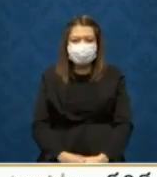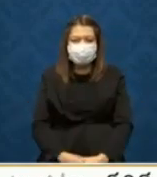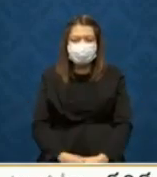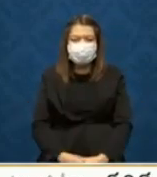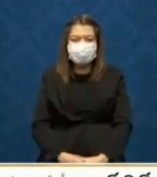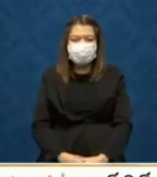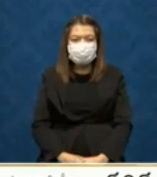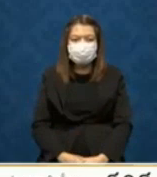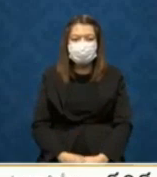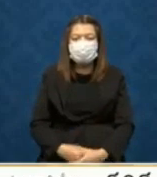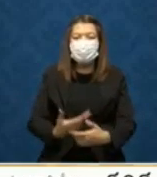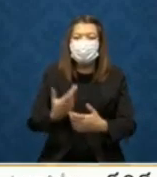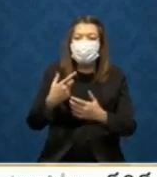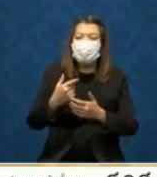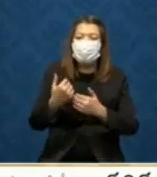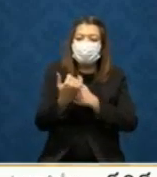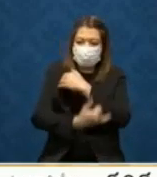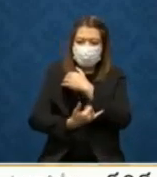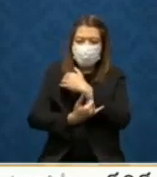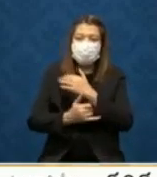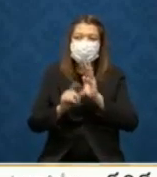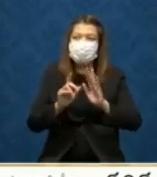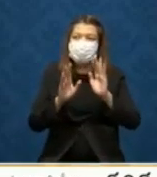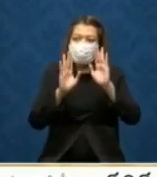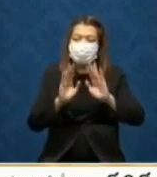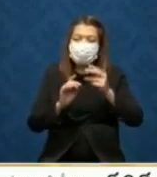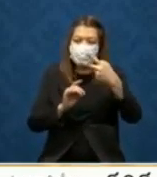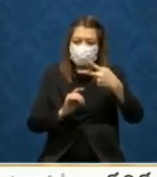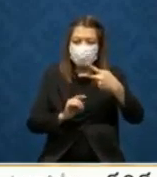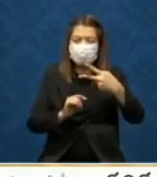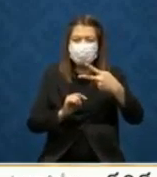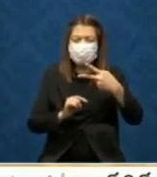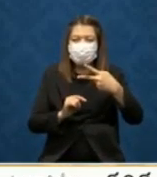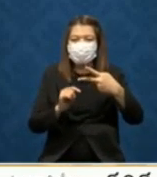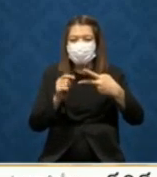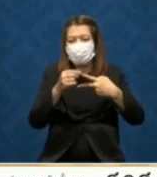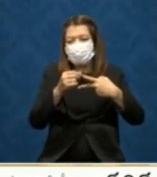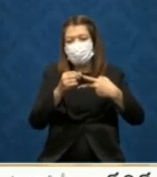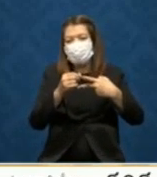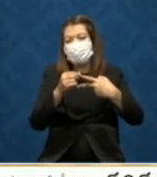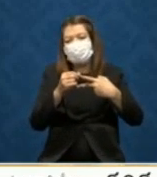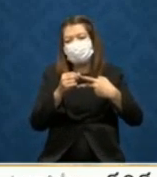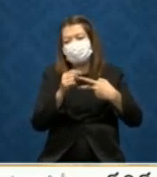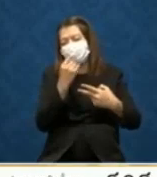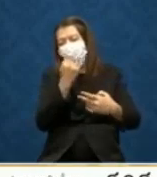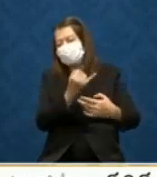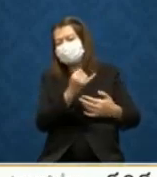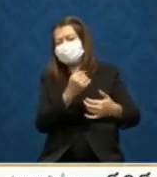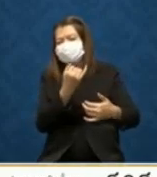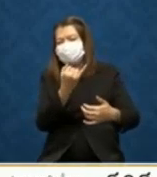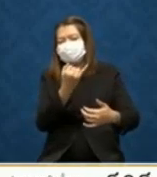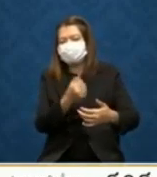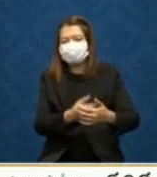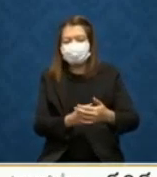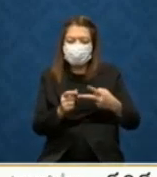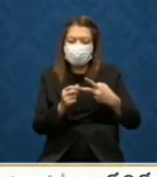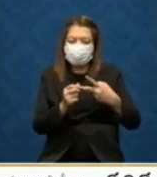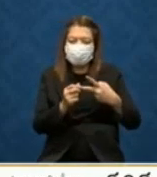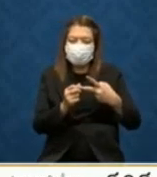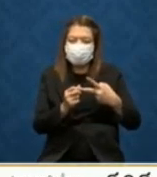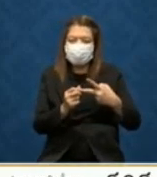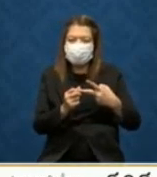อยู่ในการปกครองประเทศวันนี้ 2อย่าง 1คือการด้อยฆ่า 2คือ